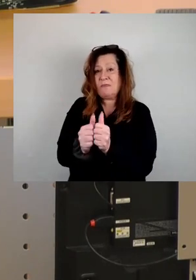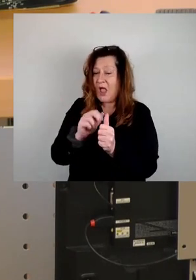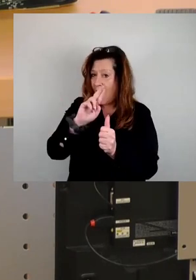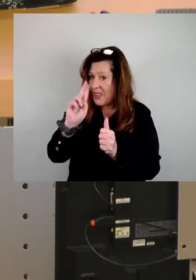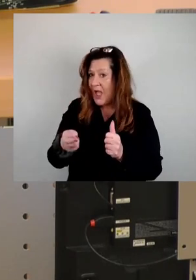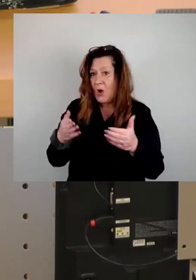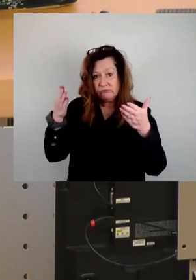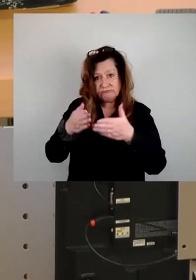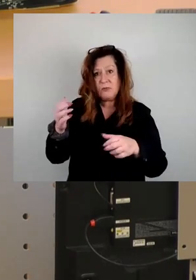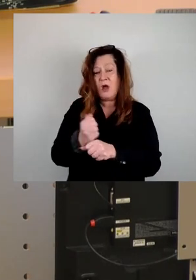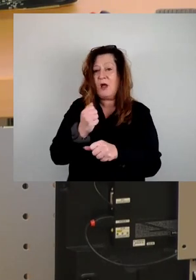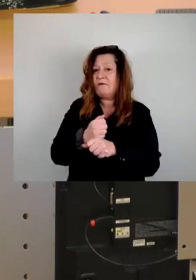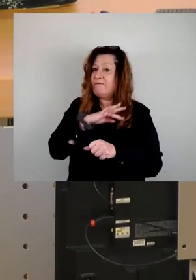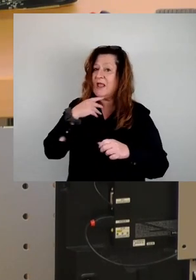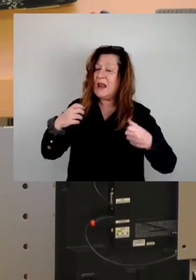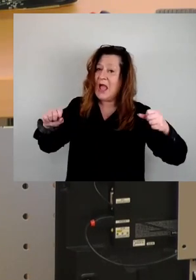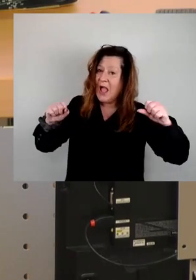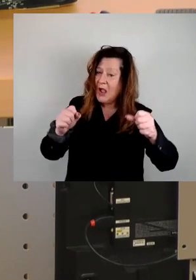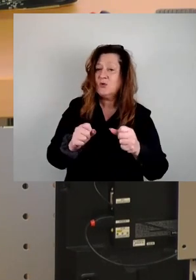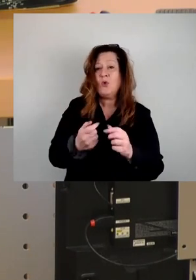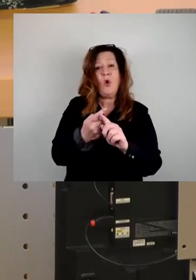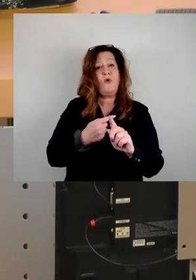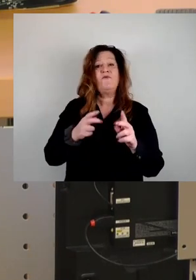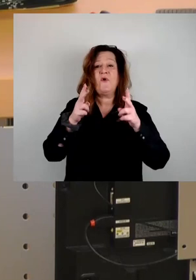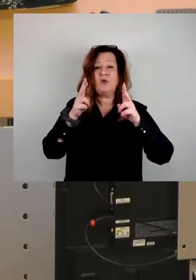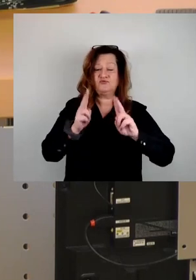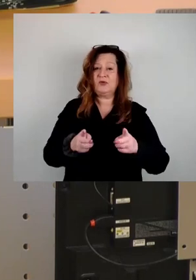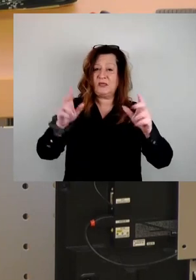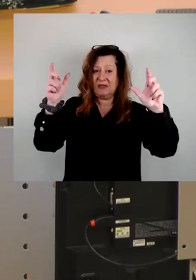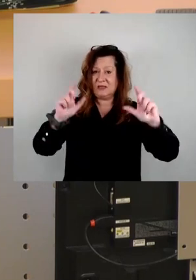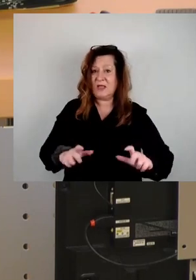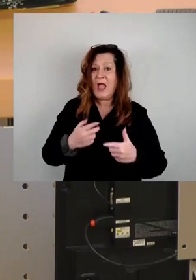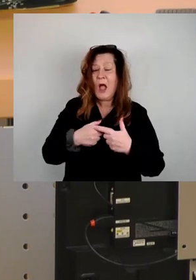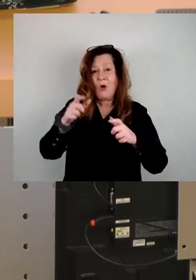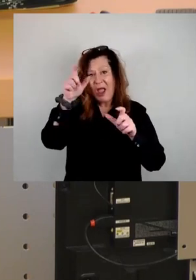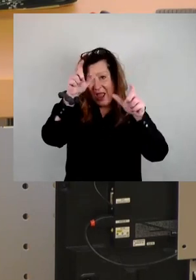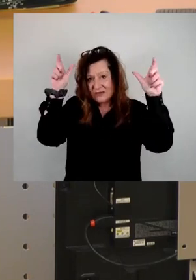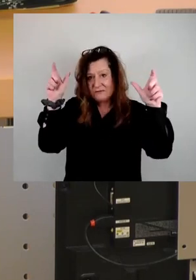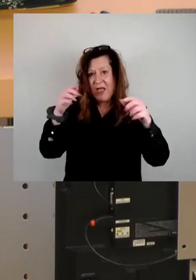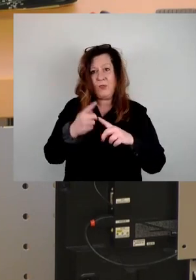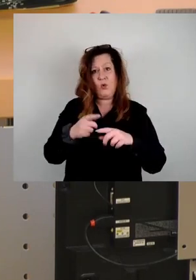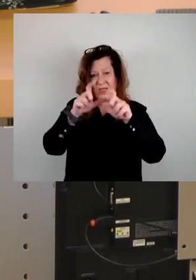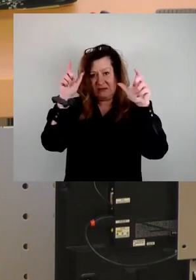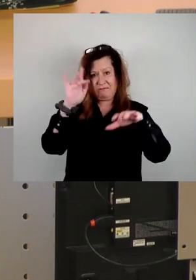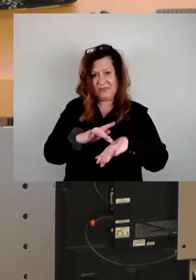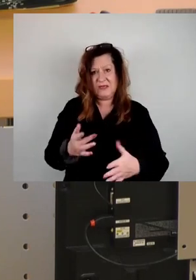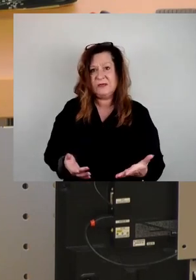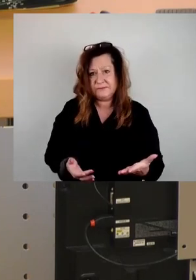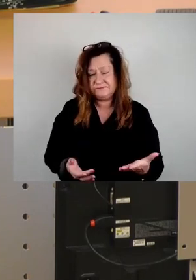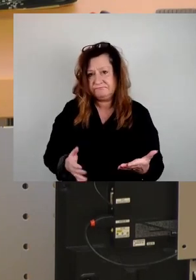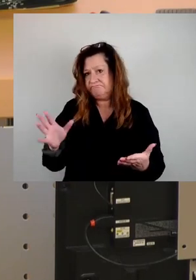Akteure der Stadtgesellschaft und auch Expertinnen und Experten da mitgewirkt